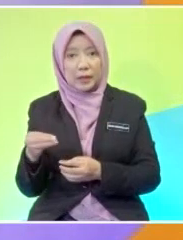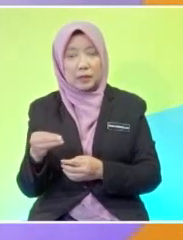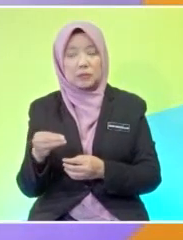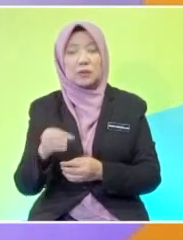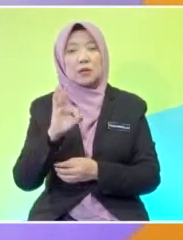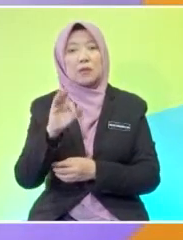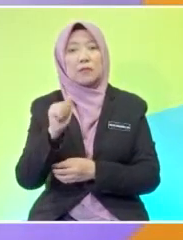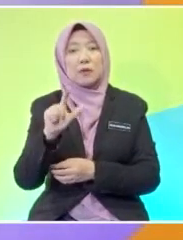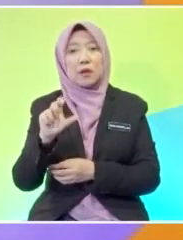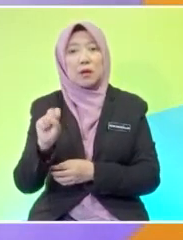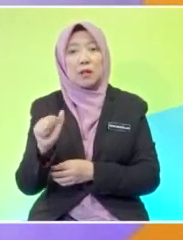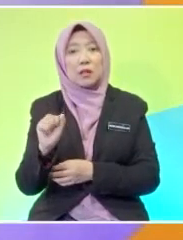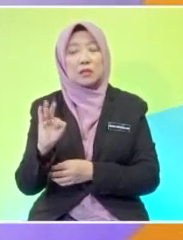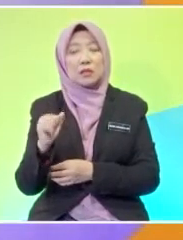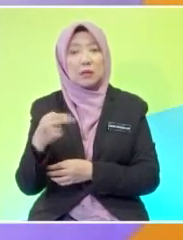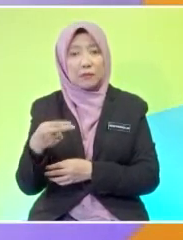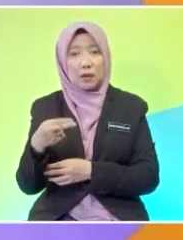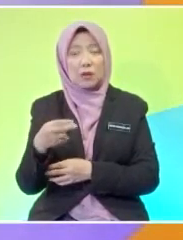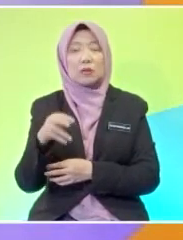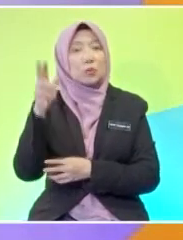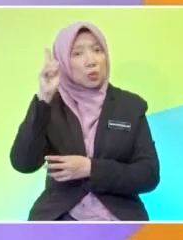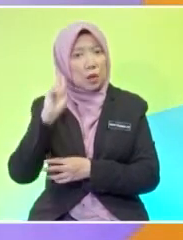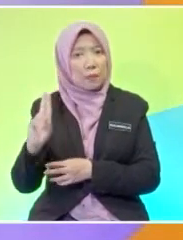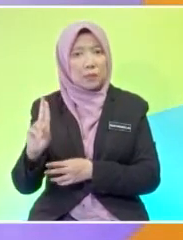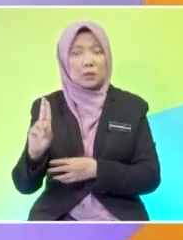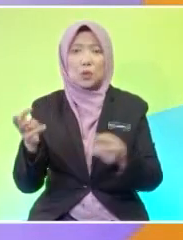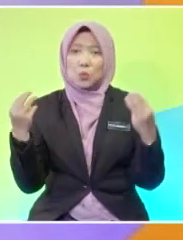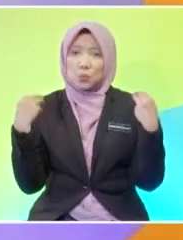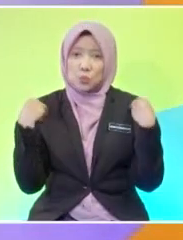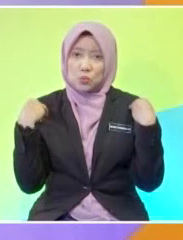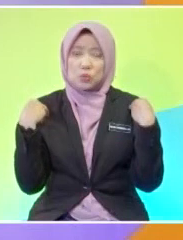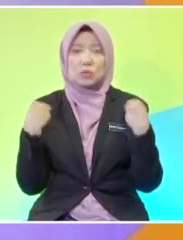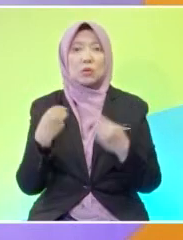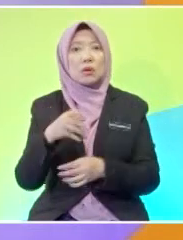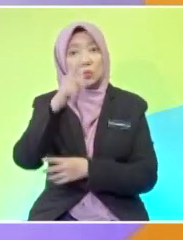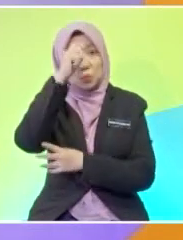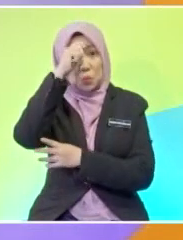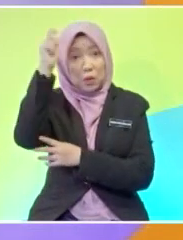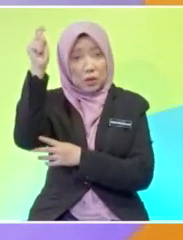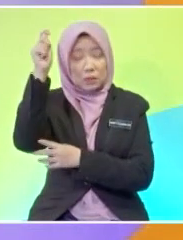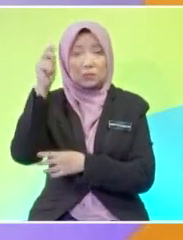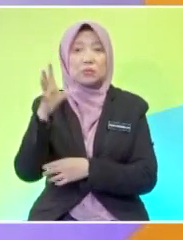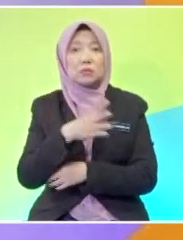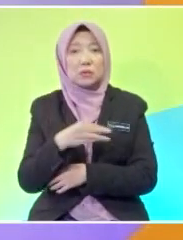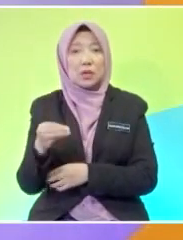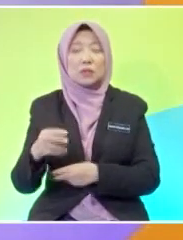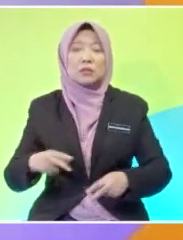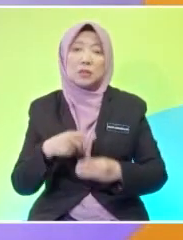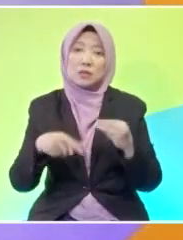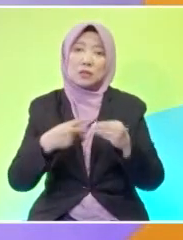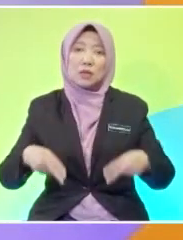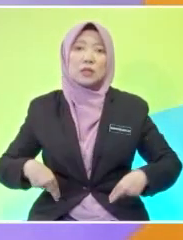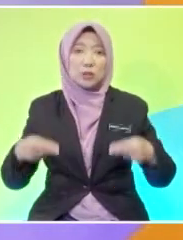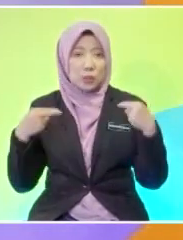falsafah ya Rukun agama mengetahui kejutan tentang Ketuhanan dan juga tentang kehidupan juga